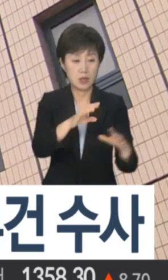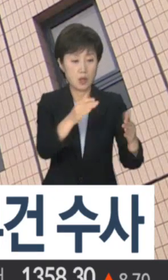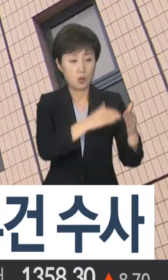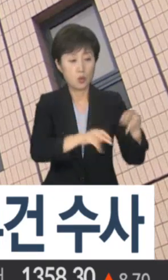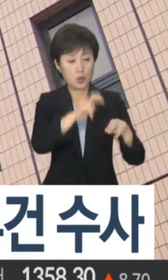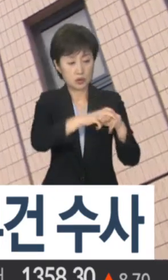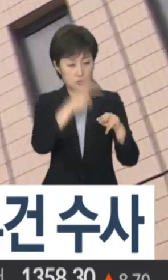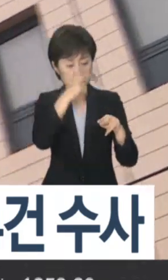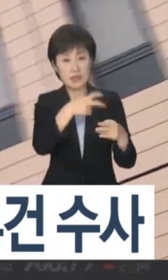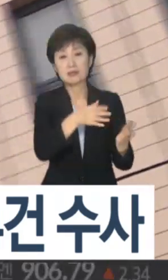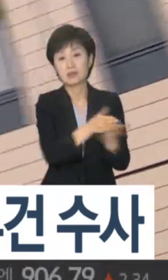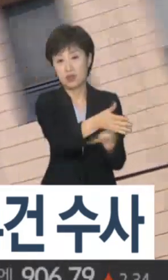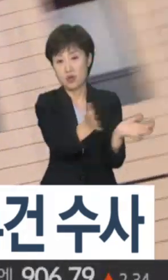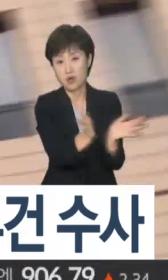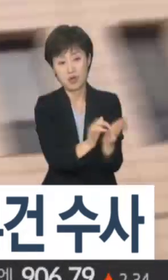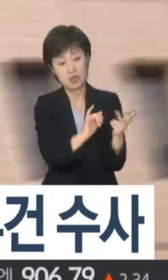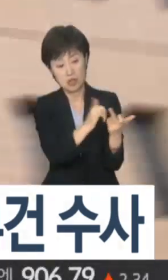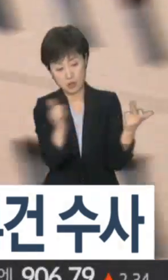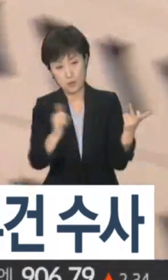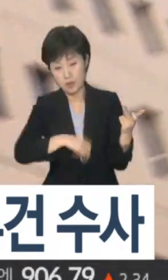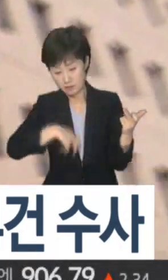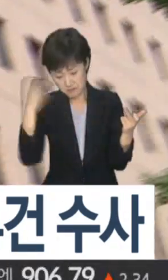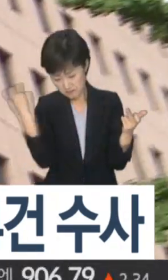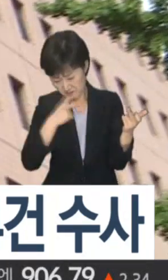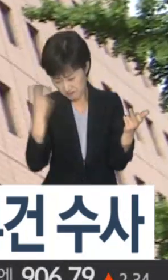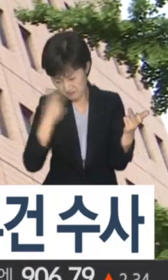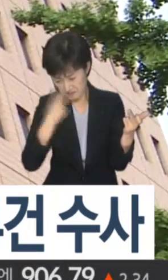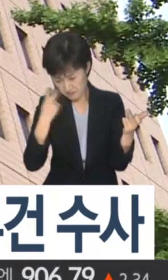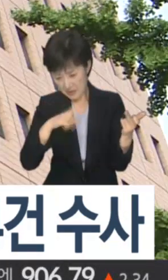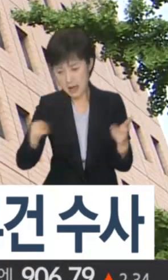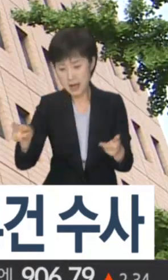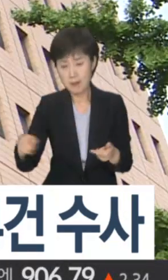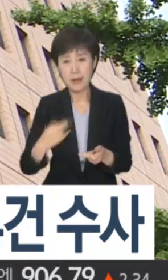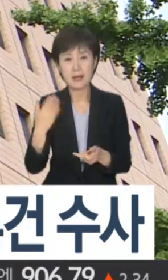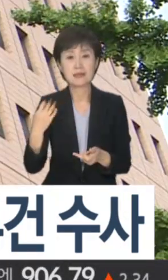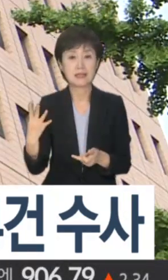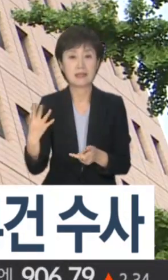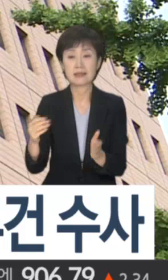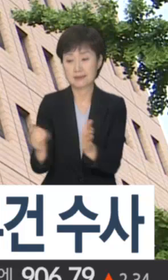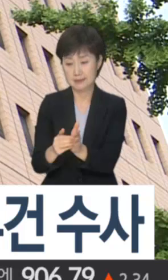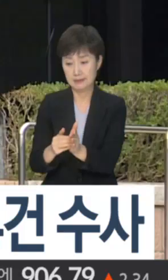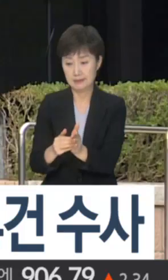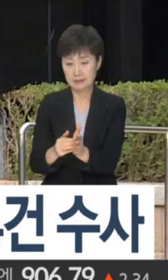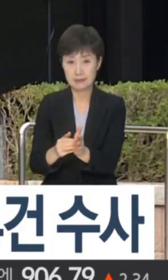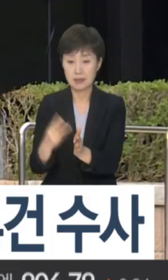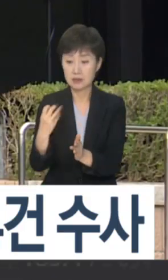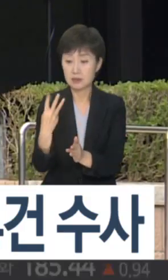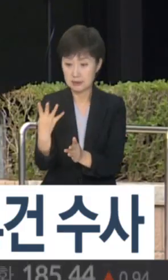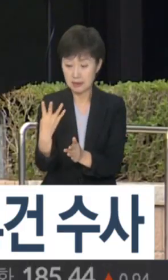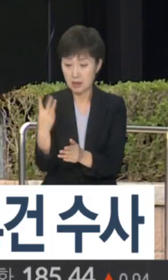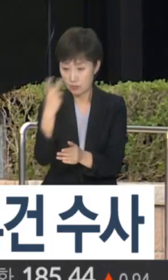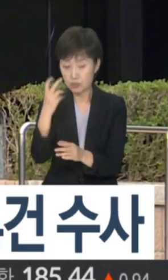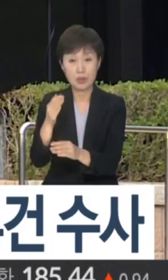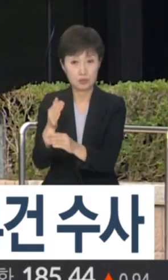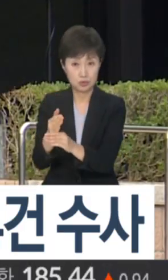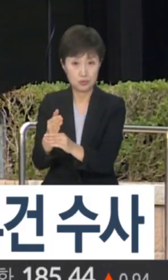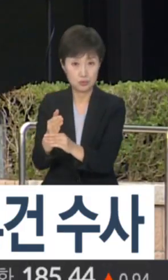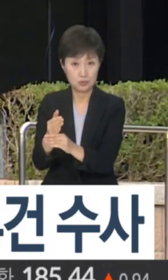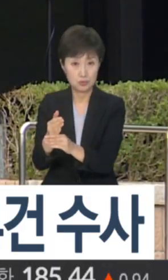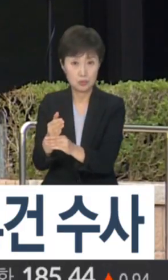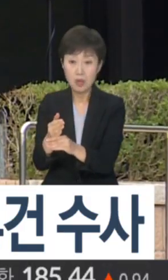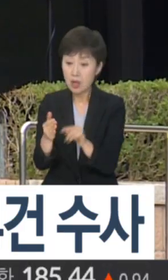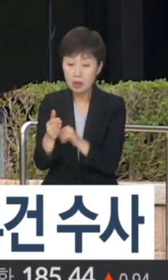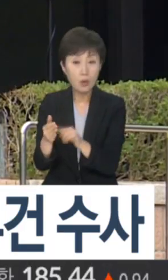차장 공수처 검사 17명에 대해 착수한 수사 배가은 세 건이 종결됐고 31 권은 진행 중입니다